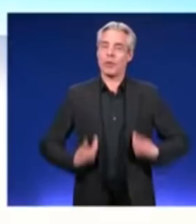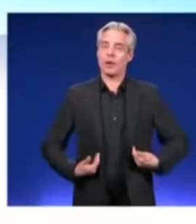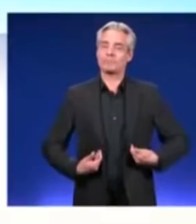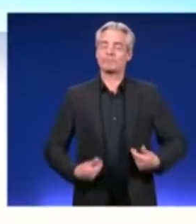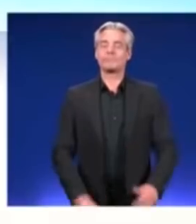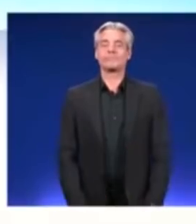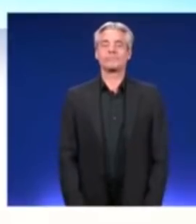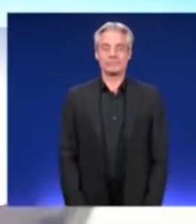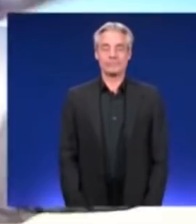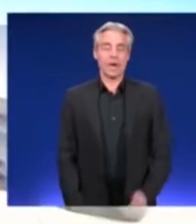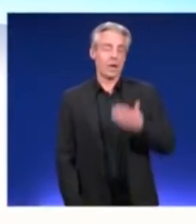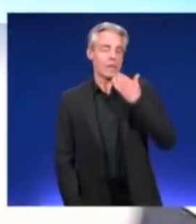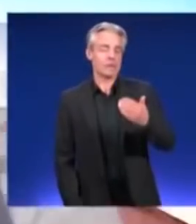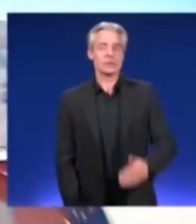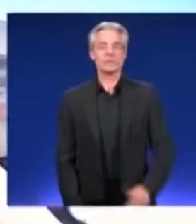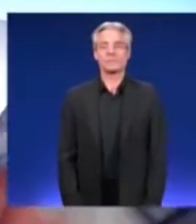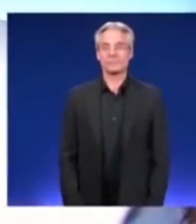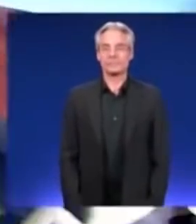candidature. Merci.